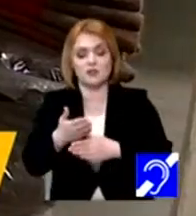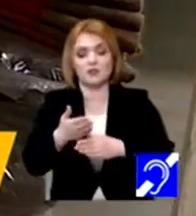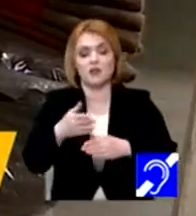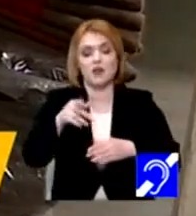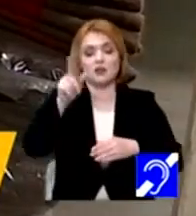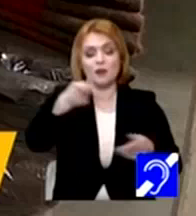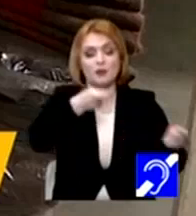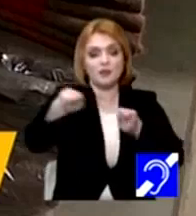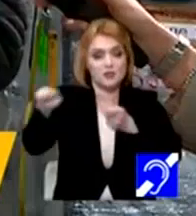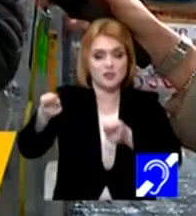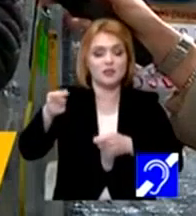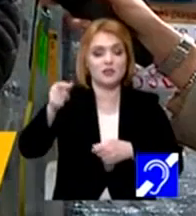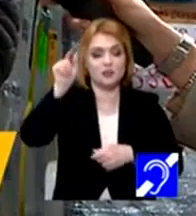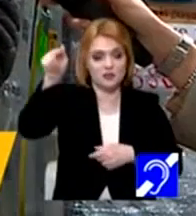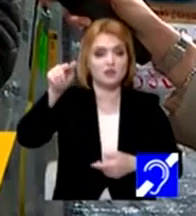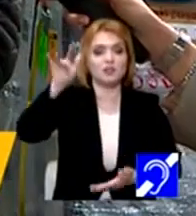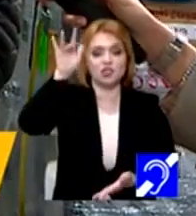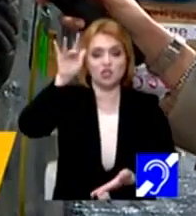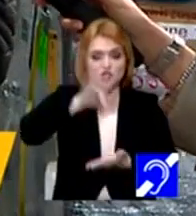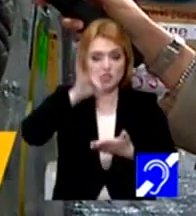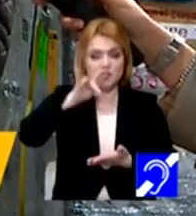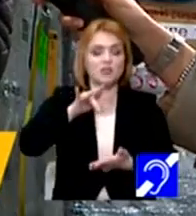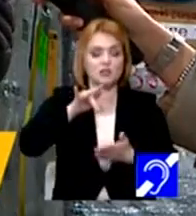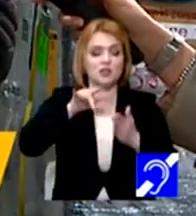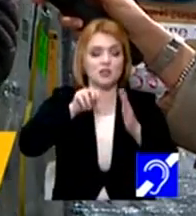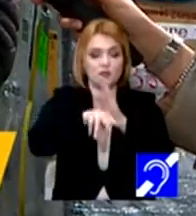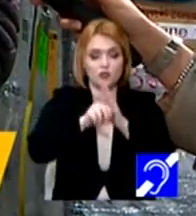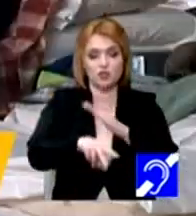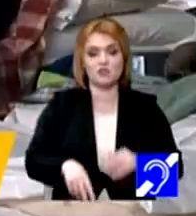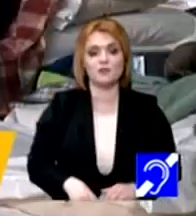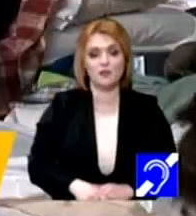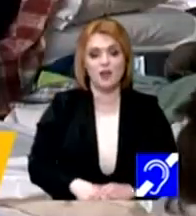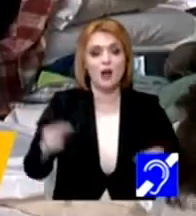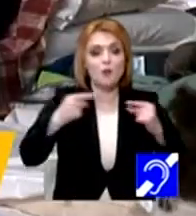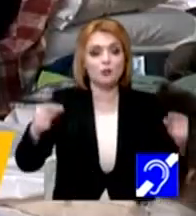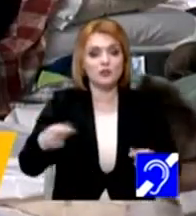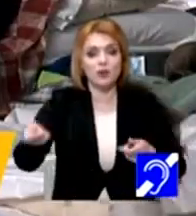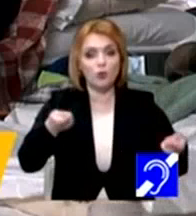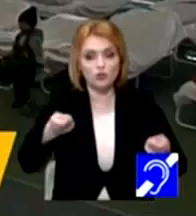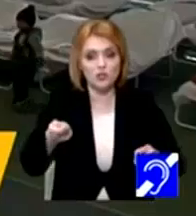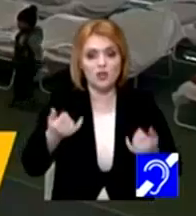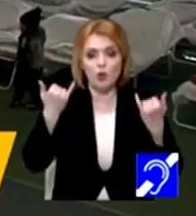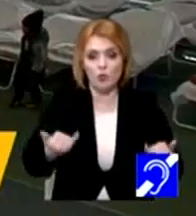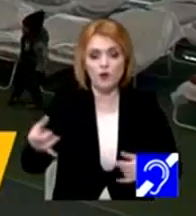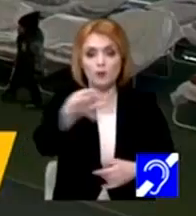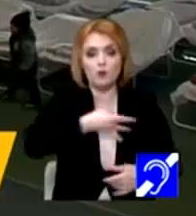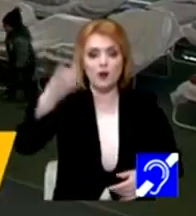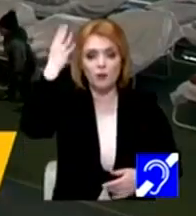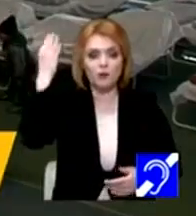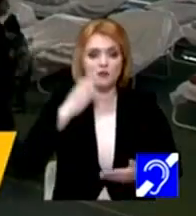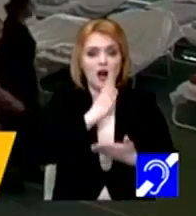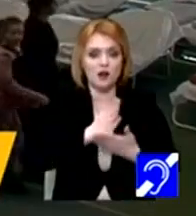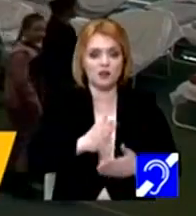de centre de plasament autorizate de Agenția Națională de Asistență Socială. Potrivit autorităților, în prezent, Republica Moldova